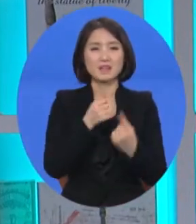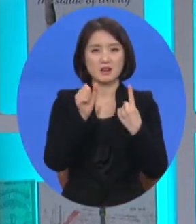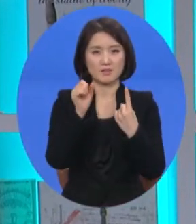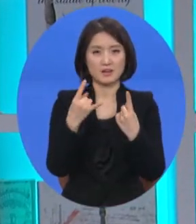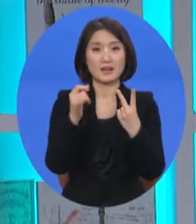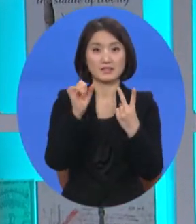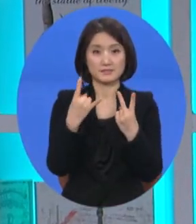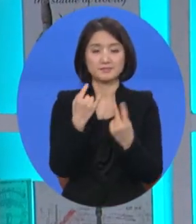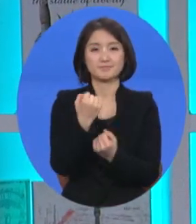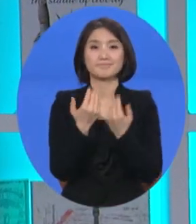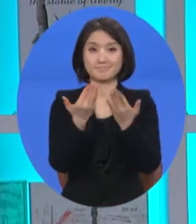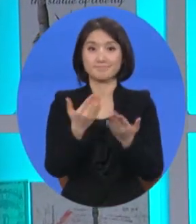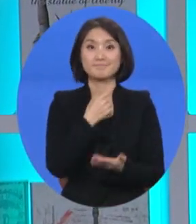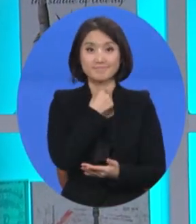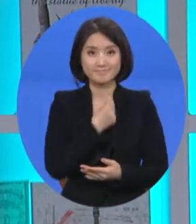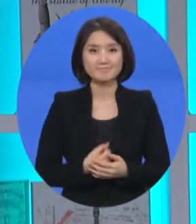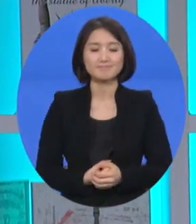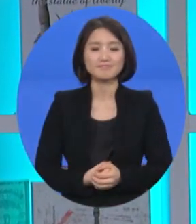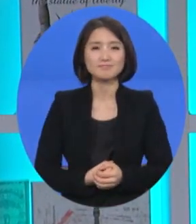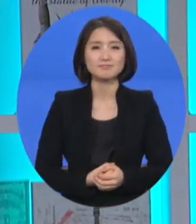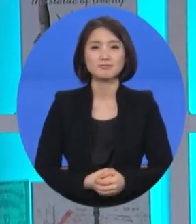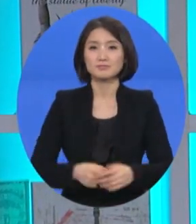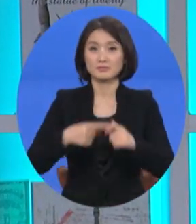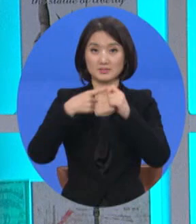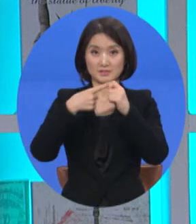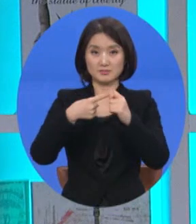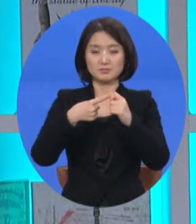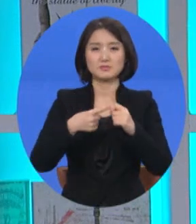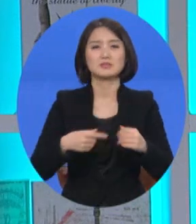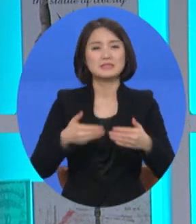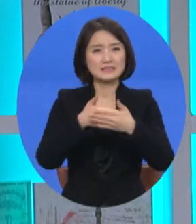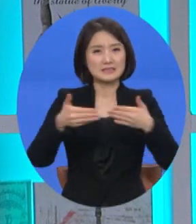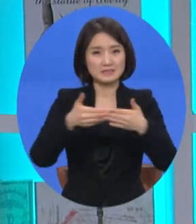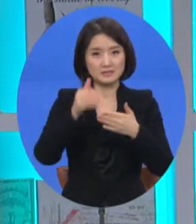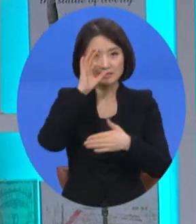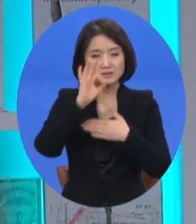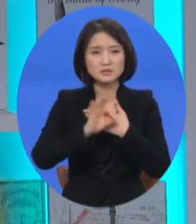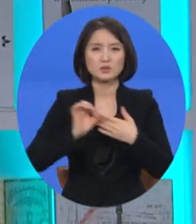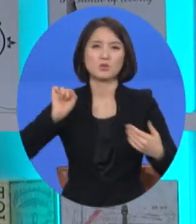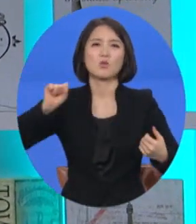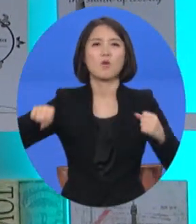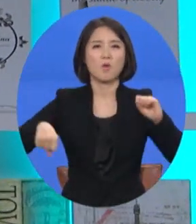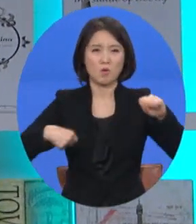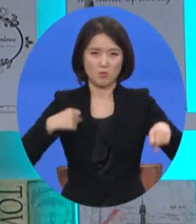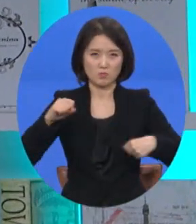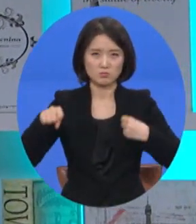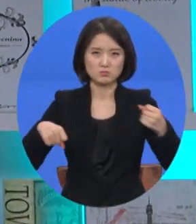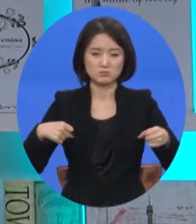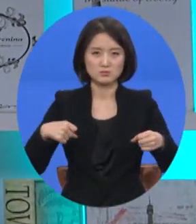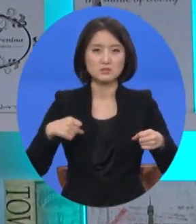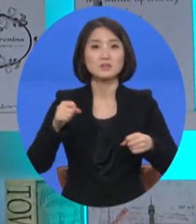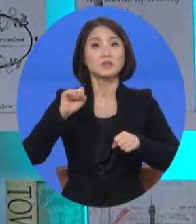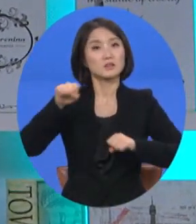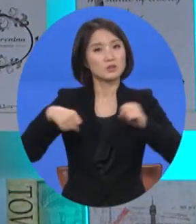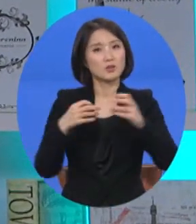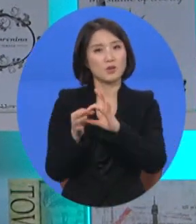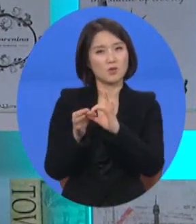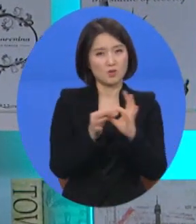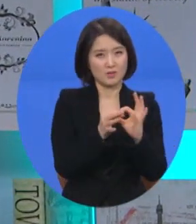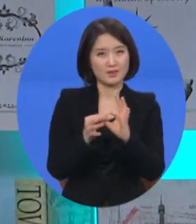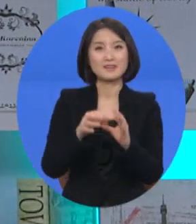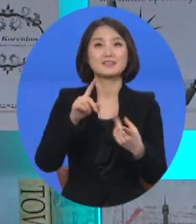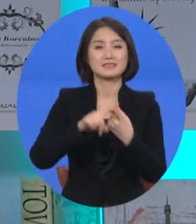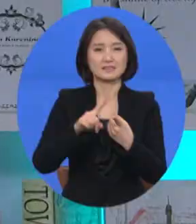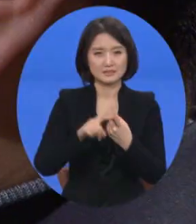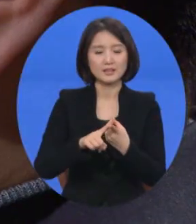번째 시간에는 우리 짐승들의 대한 얘기입니다 날 짐승과 길 짐승 그래서 부재가 날고 기는 짐승